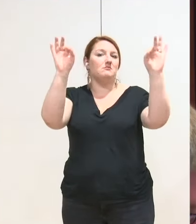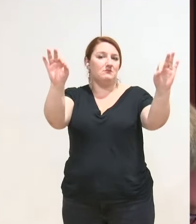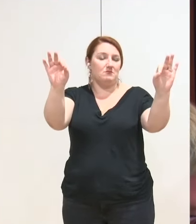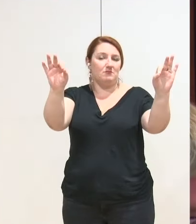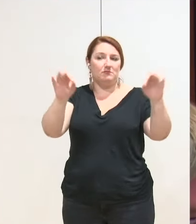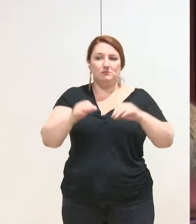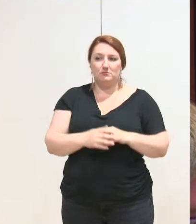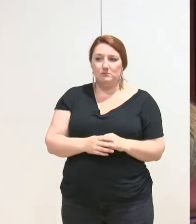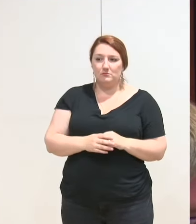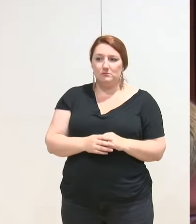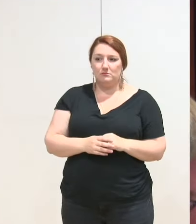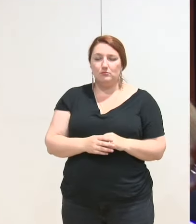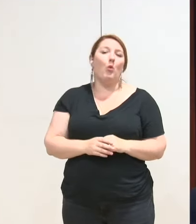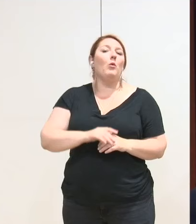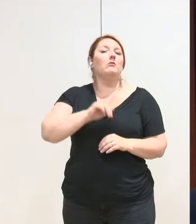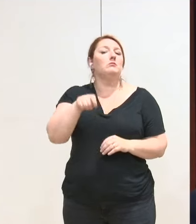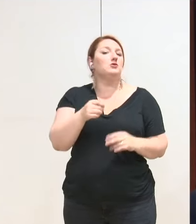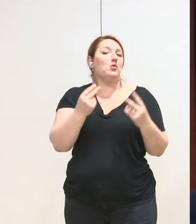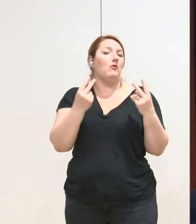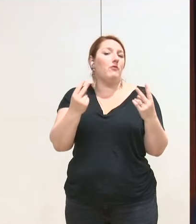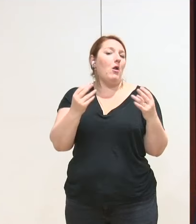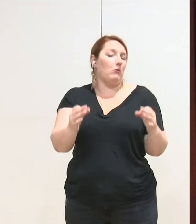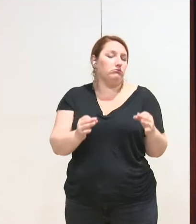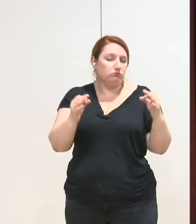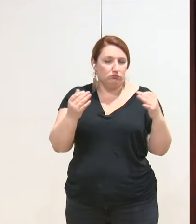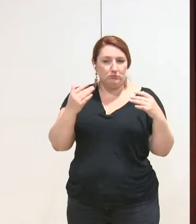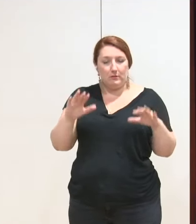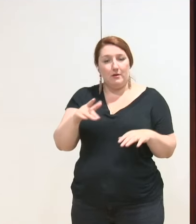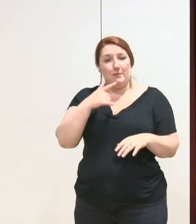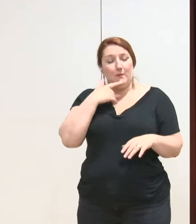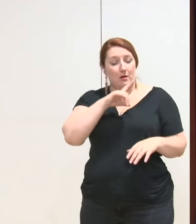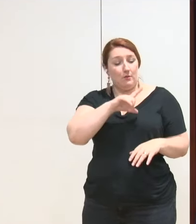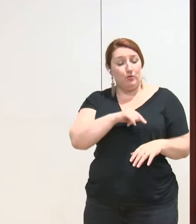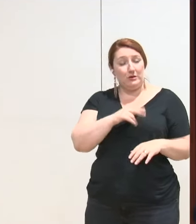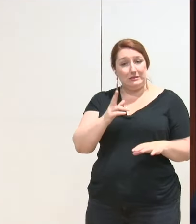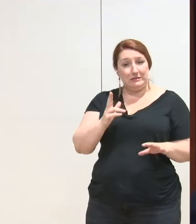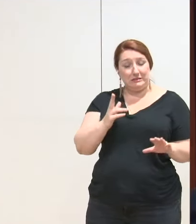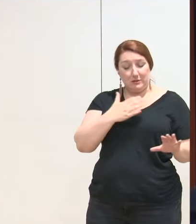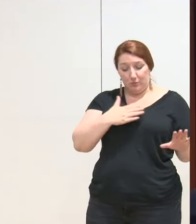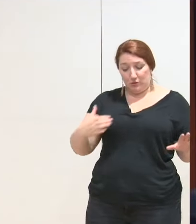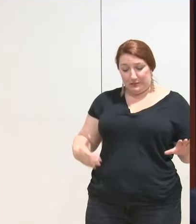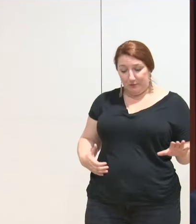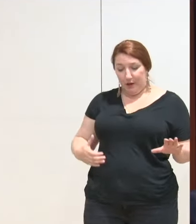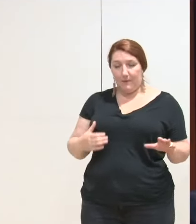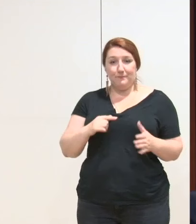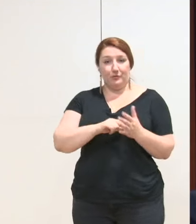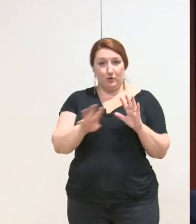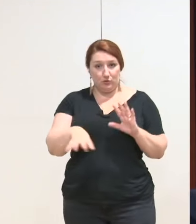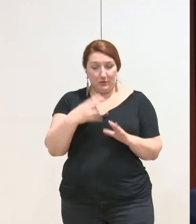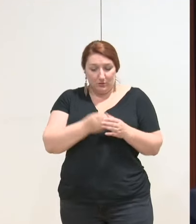sans la surestimer vous évoquez l'accroissement des effectifs de la police municipale d'une unité en